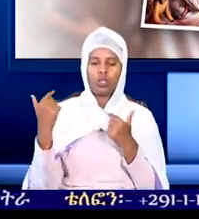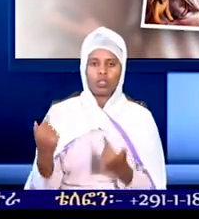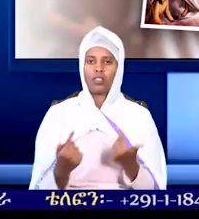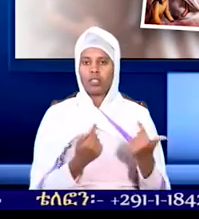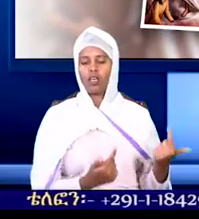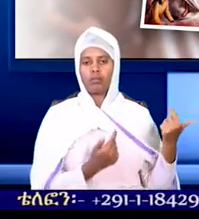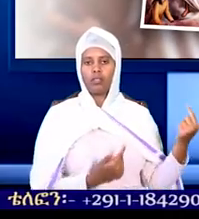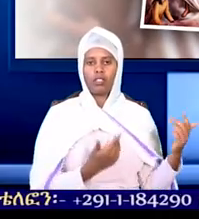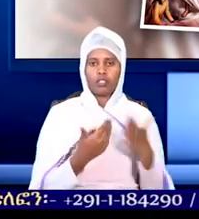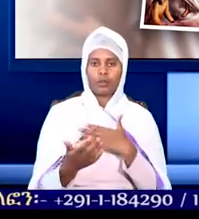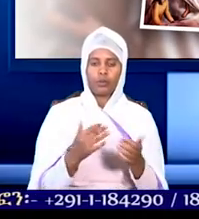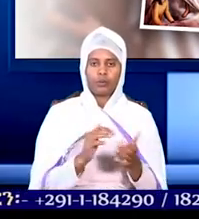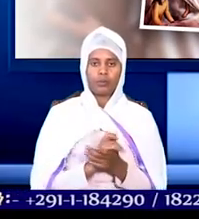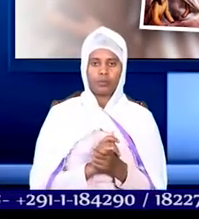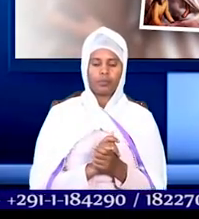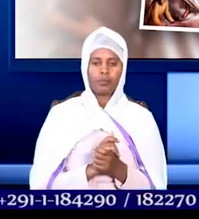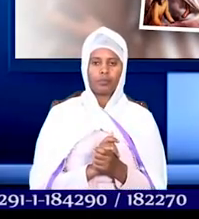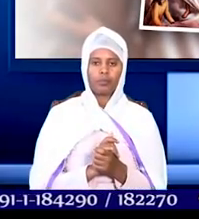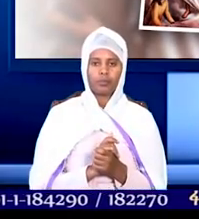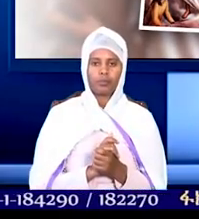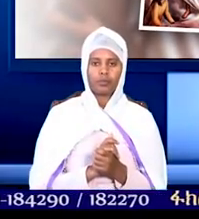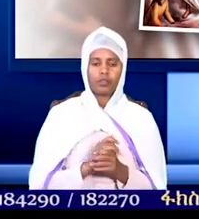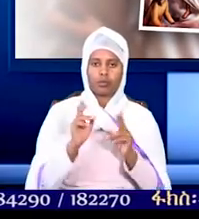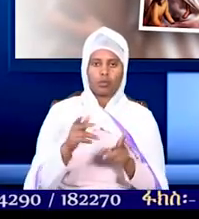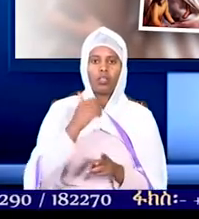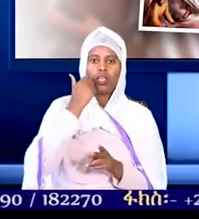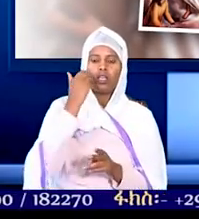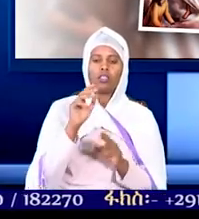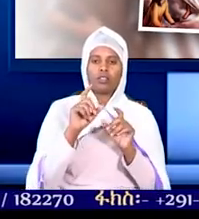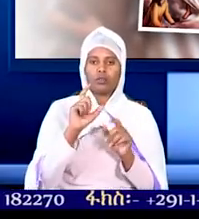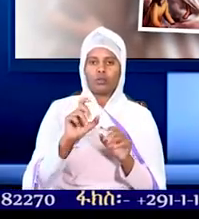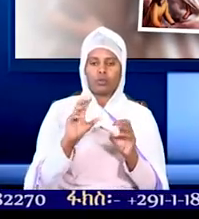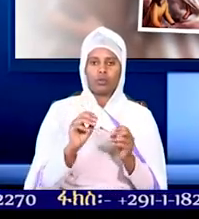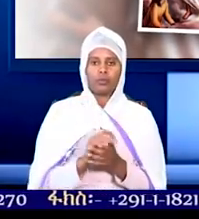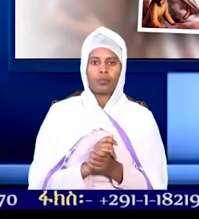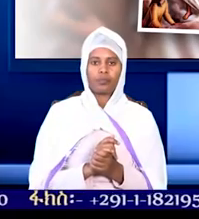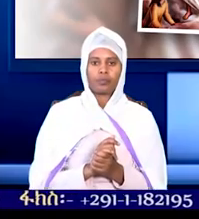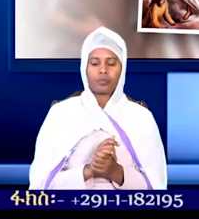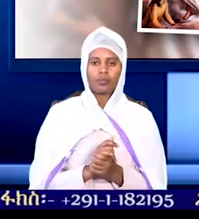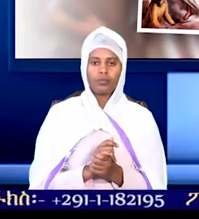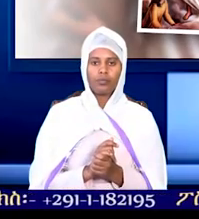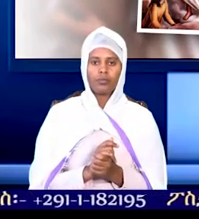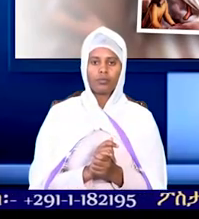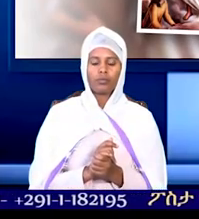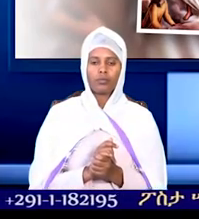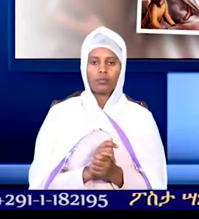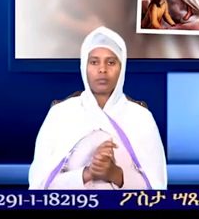ኣርባዕተ ሸውዓተ ተኣምራት ዝተገልፀሉ በዚ ዕለት እዚ እዩ